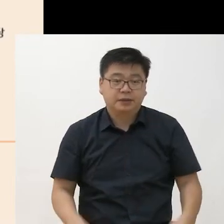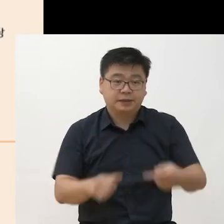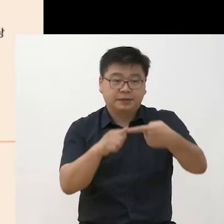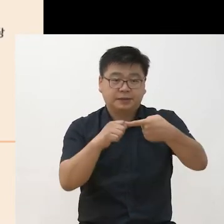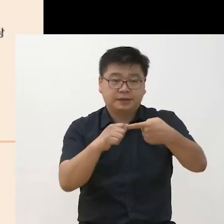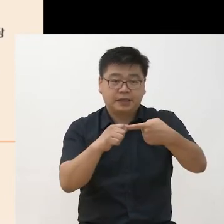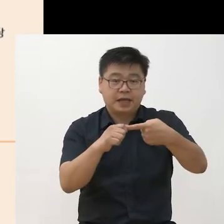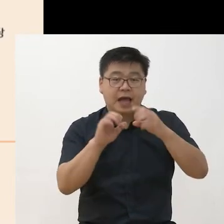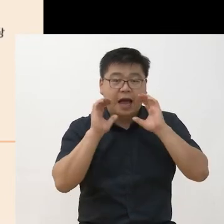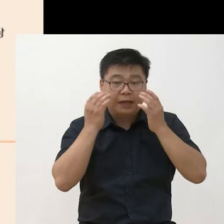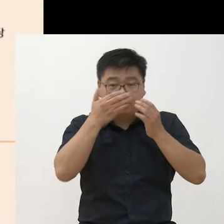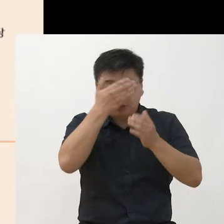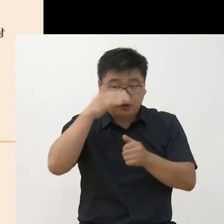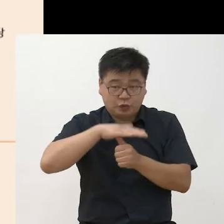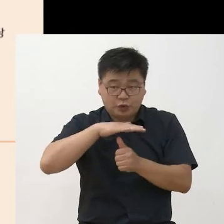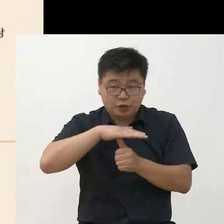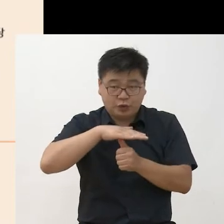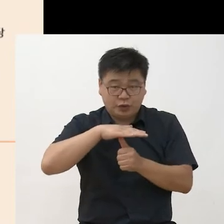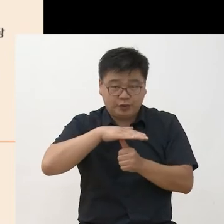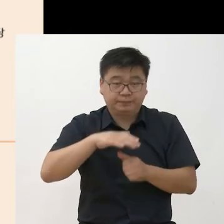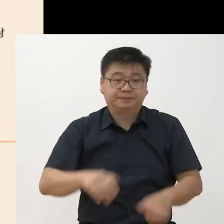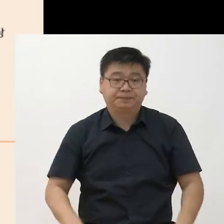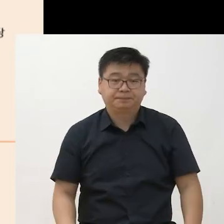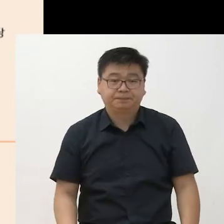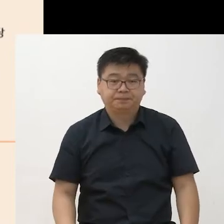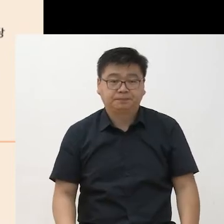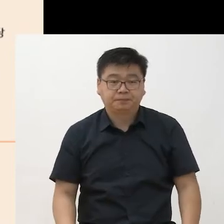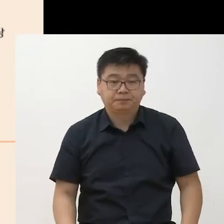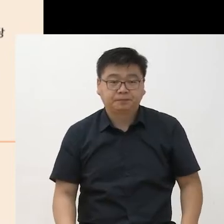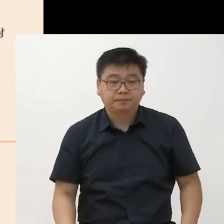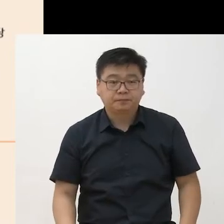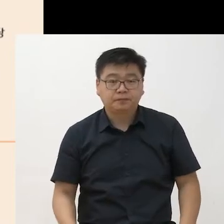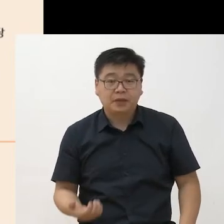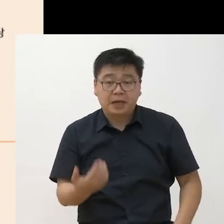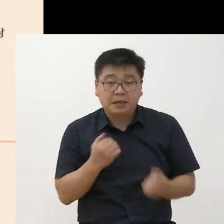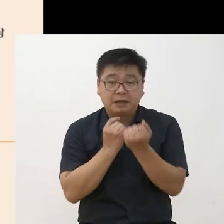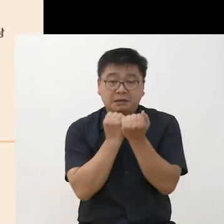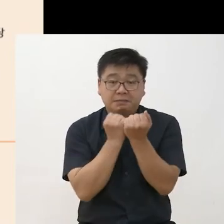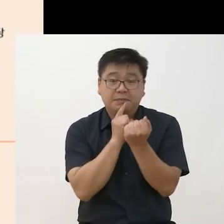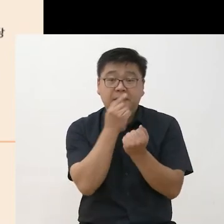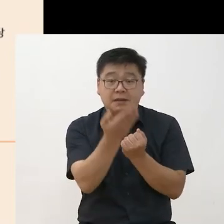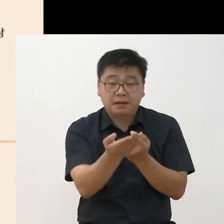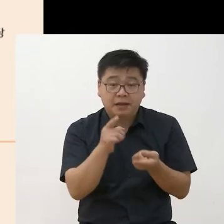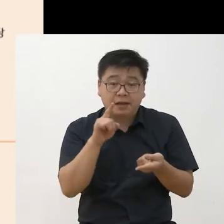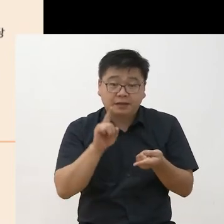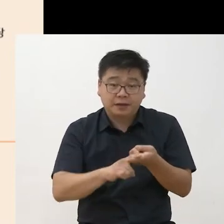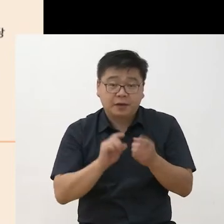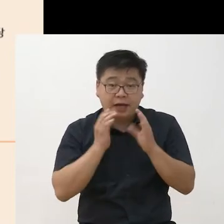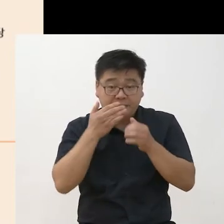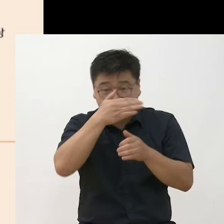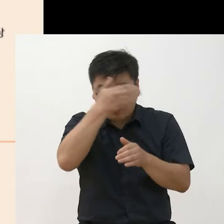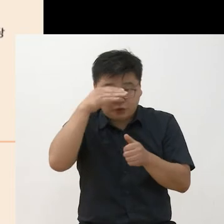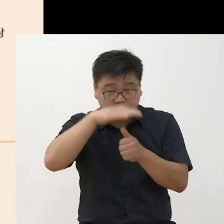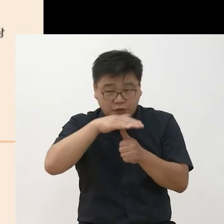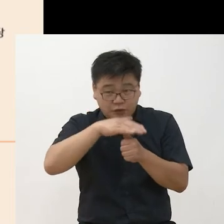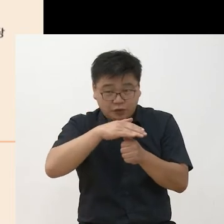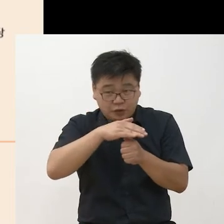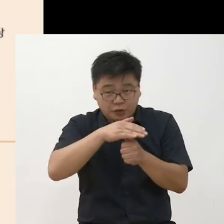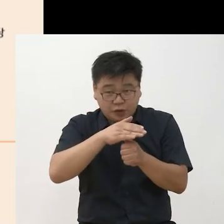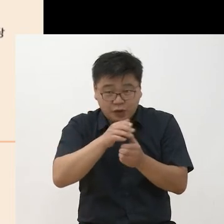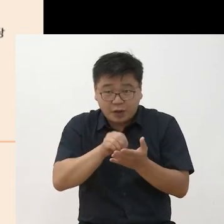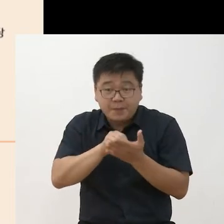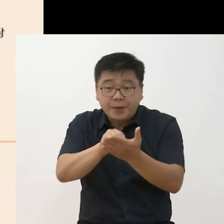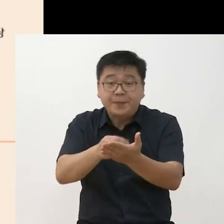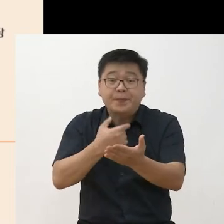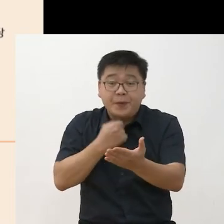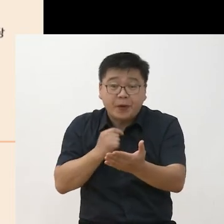첫째, 아동 청소년 분야입니다. 앞에 설명드린 것처럼 아동 청소년 분야를 신청하는